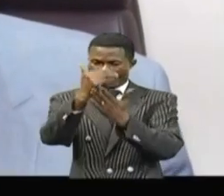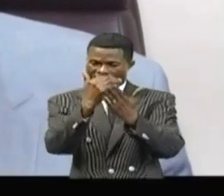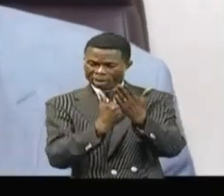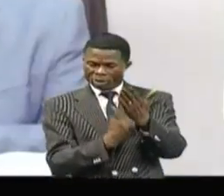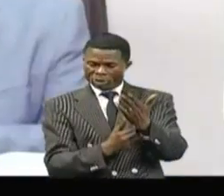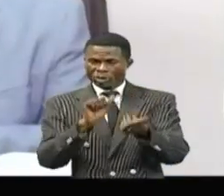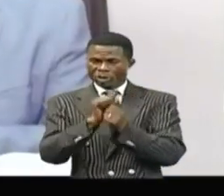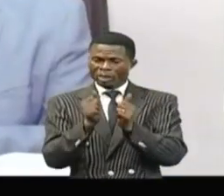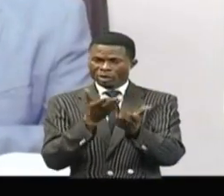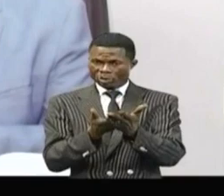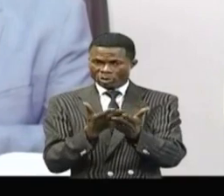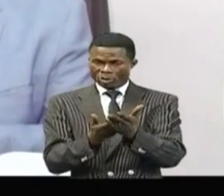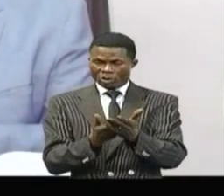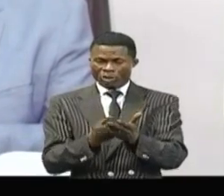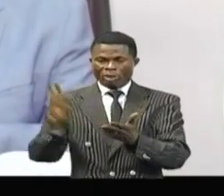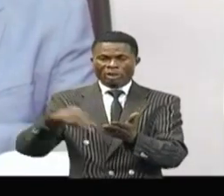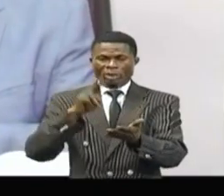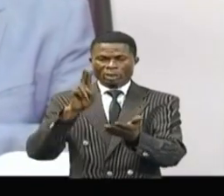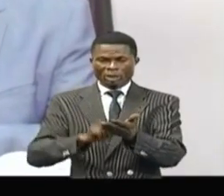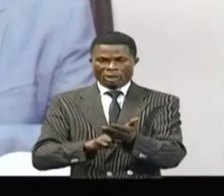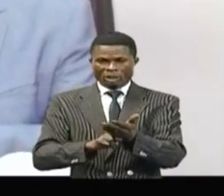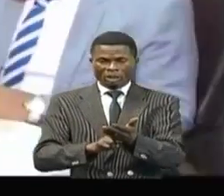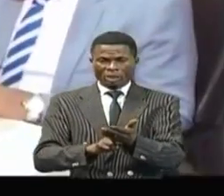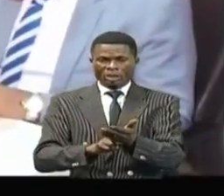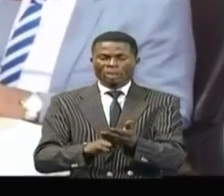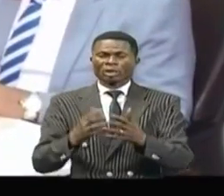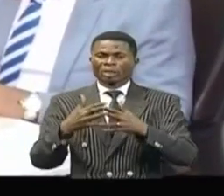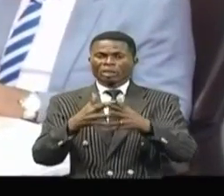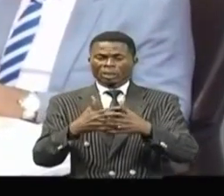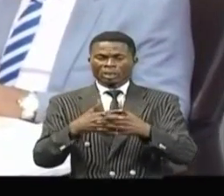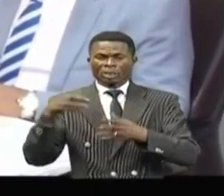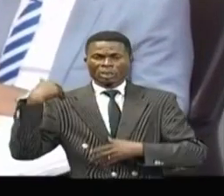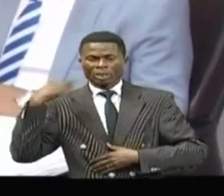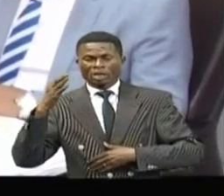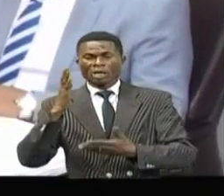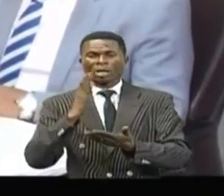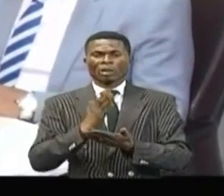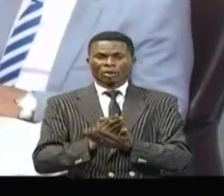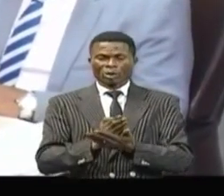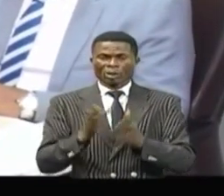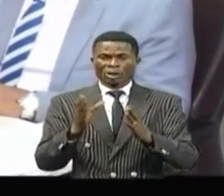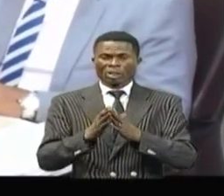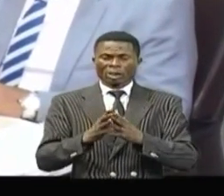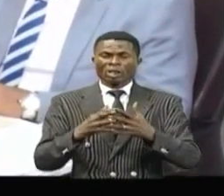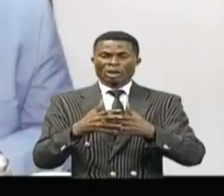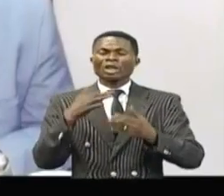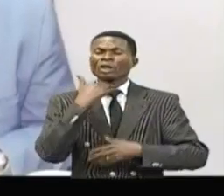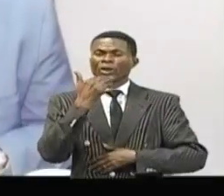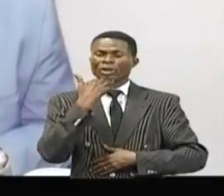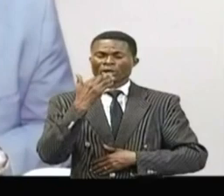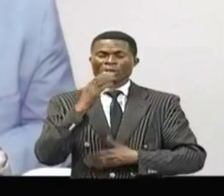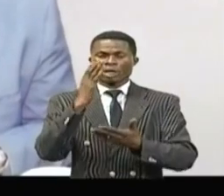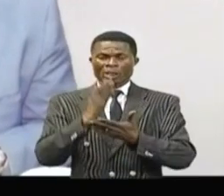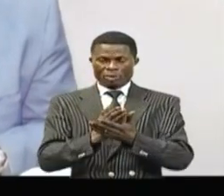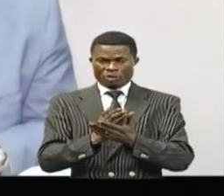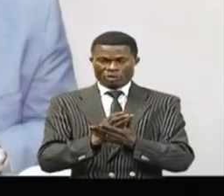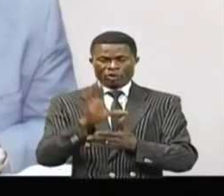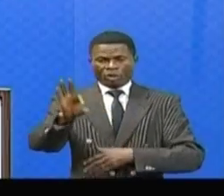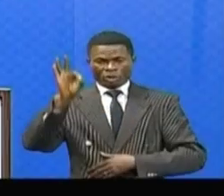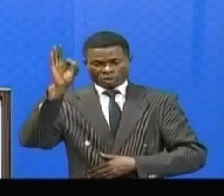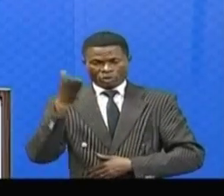préalable à accomplir avant la signature du contrat de partenariat public-privé avec le partenaire privé qui a été